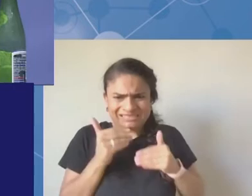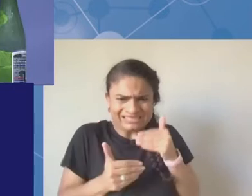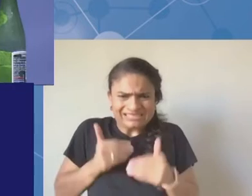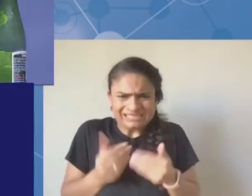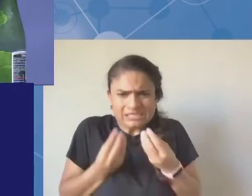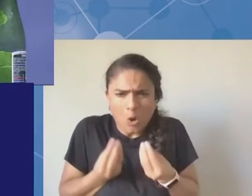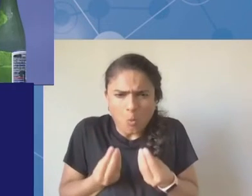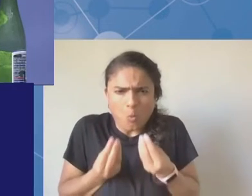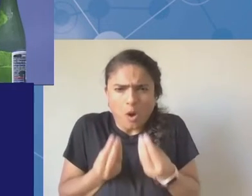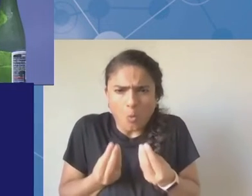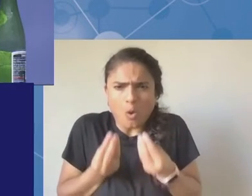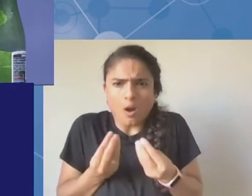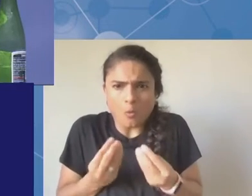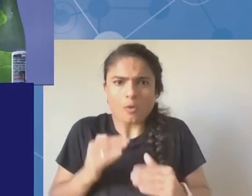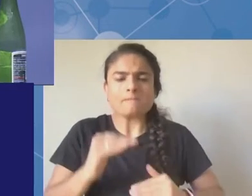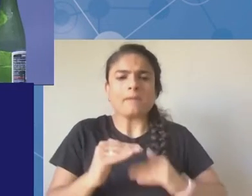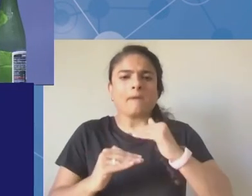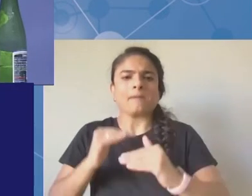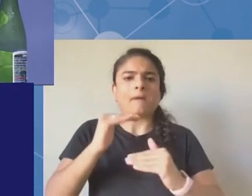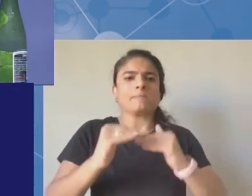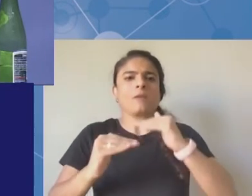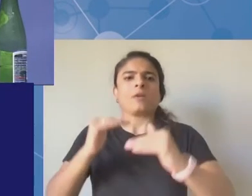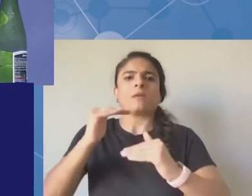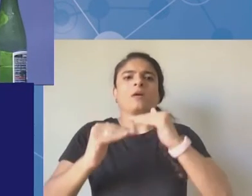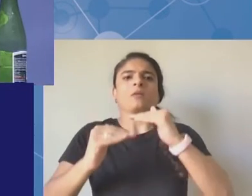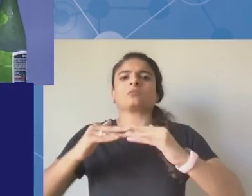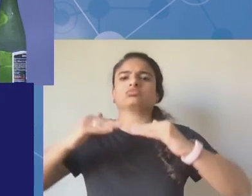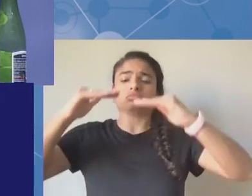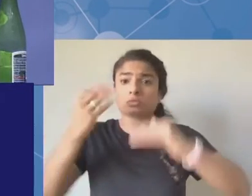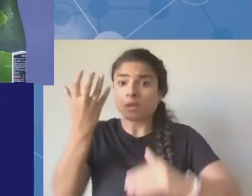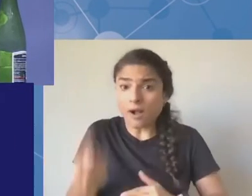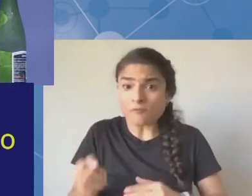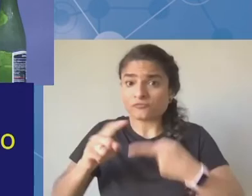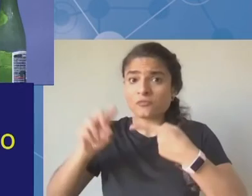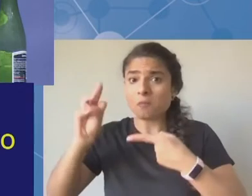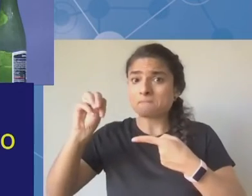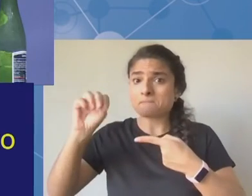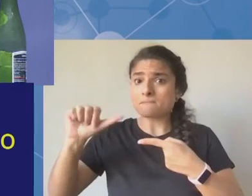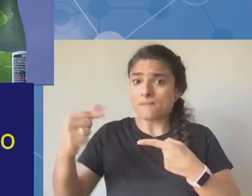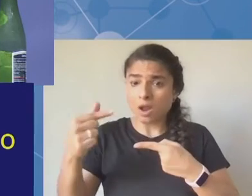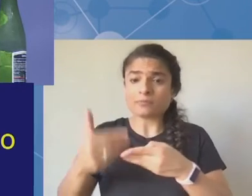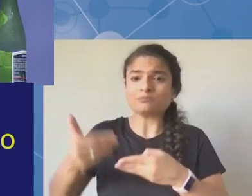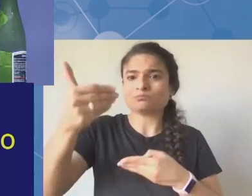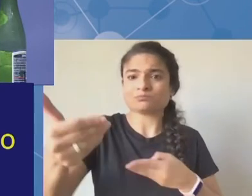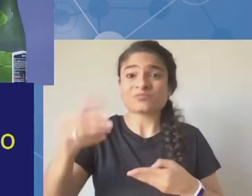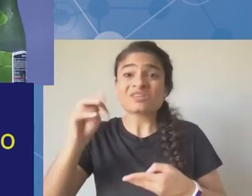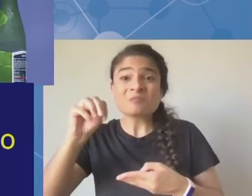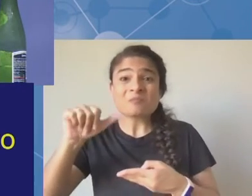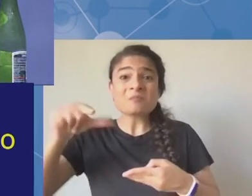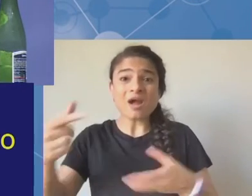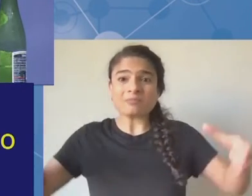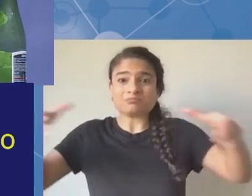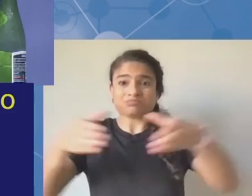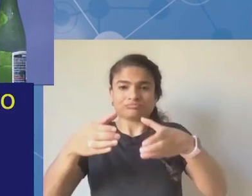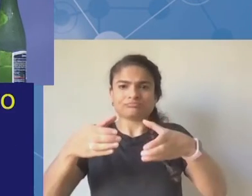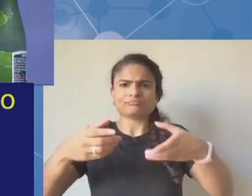из элементов, о которых мы будем говорить в рамках одной из главных сессий, как это имело место в 2017 году